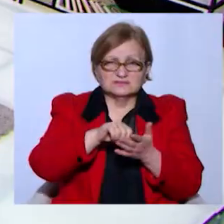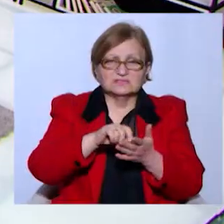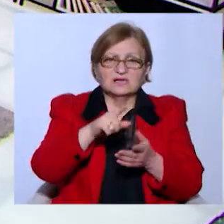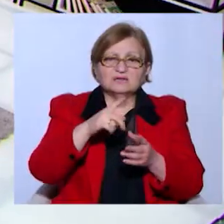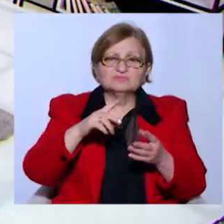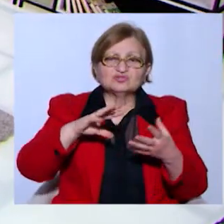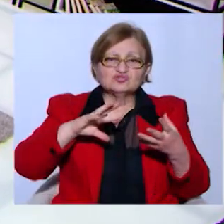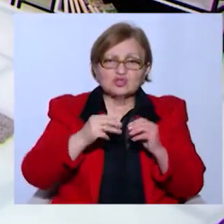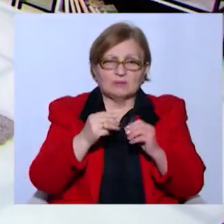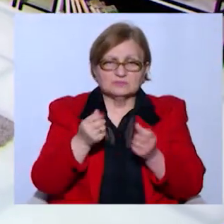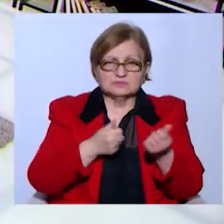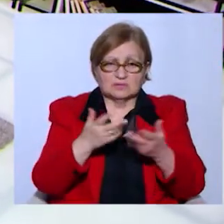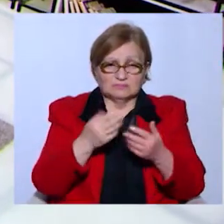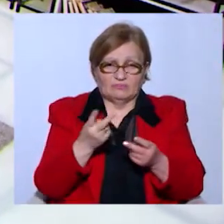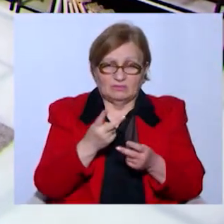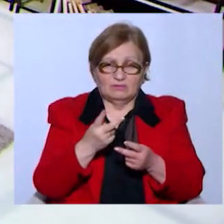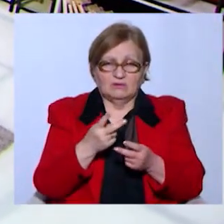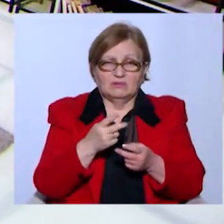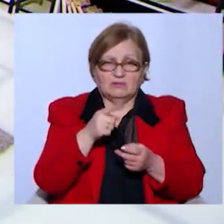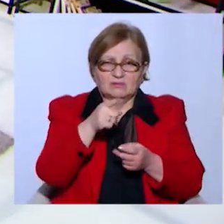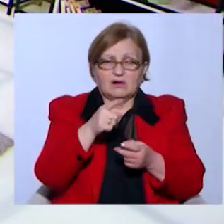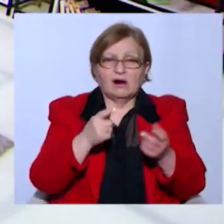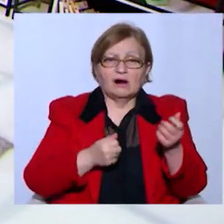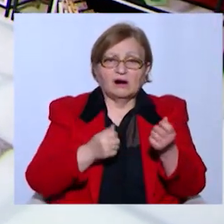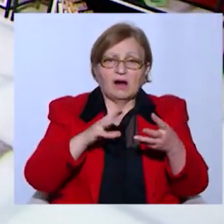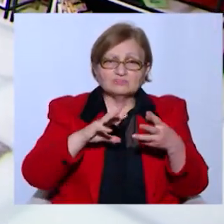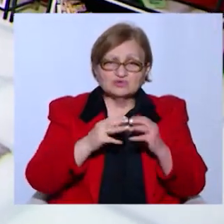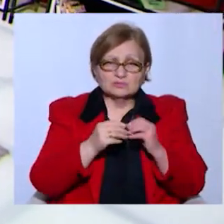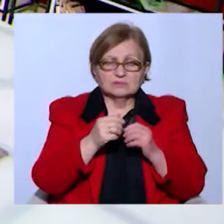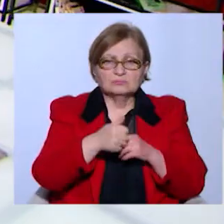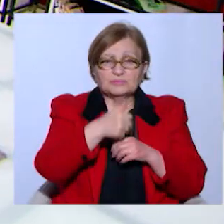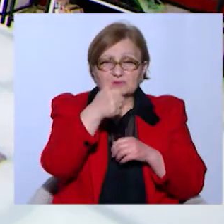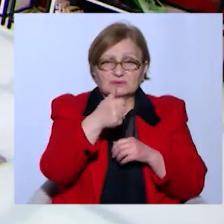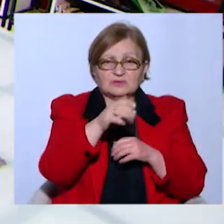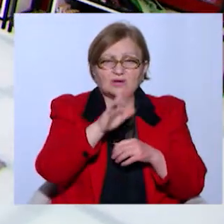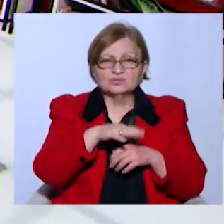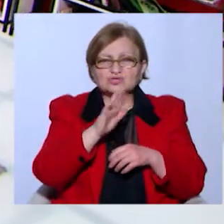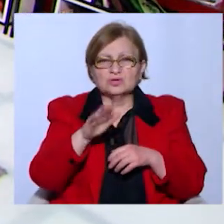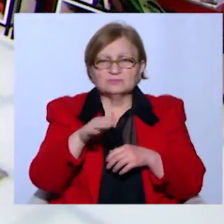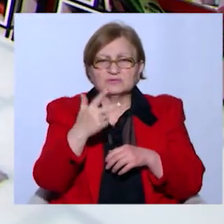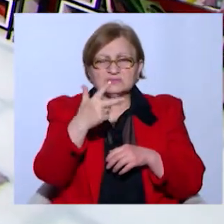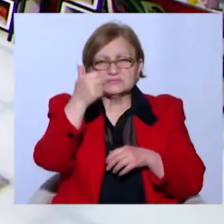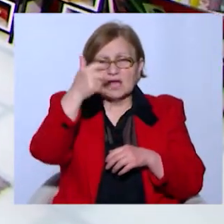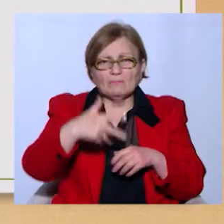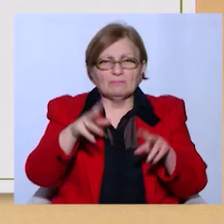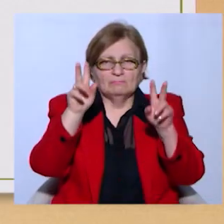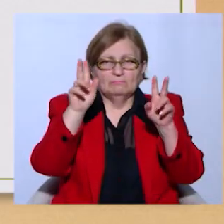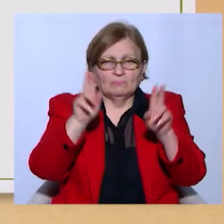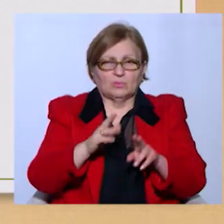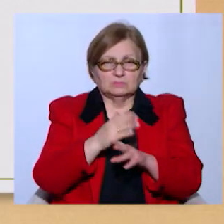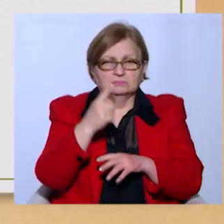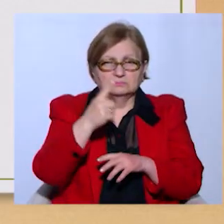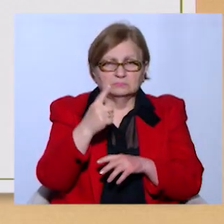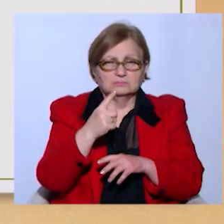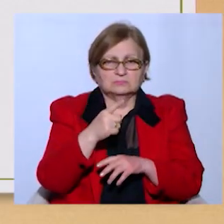დათვლა და ამ ჯამის პირველი n წევრის ჯამის შემდეგი სამი ფორმულა არსებობს, რომ